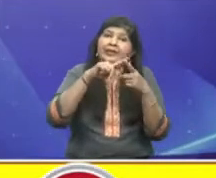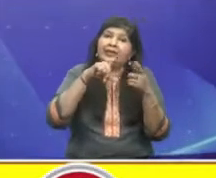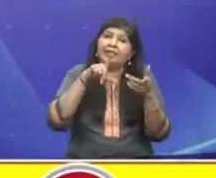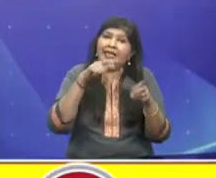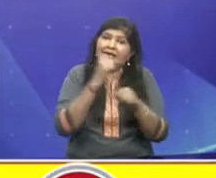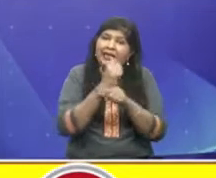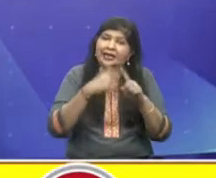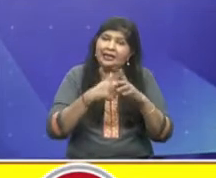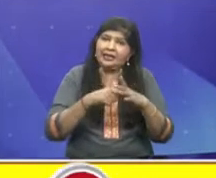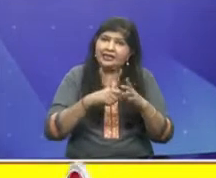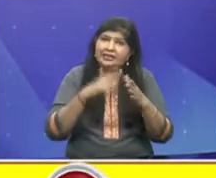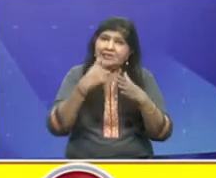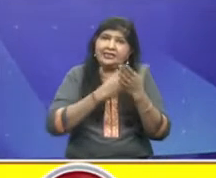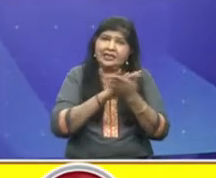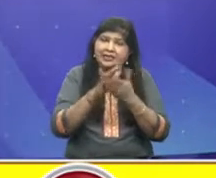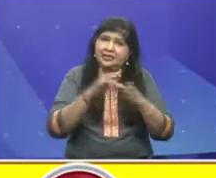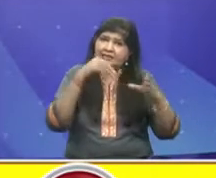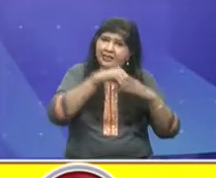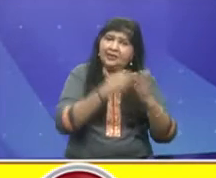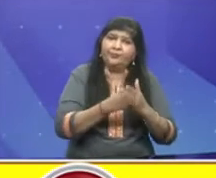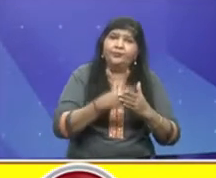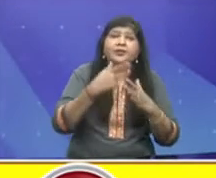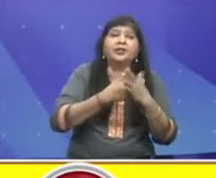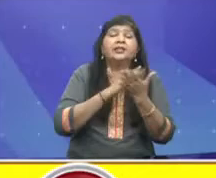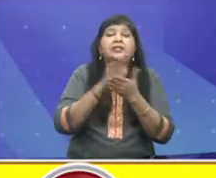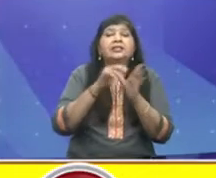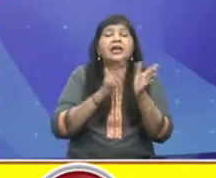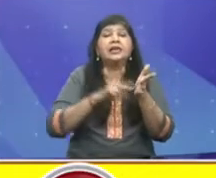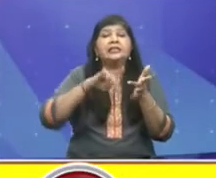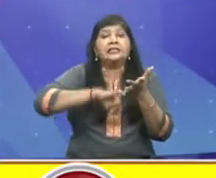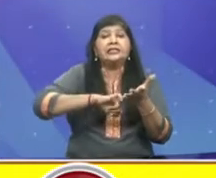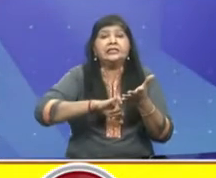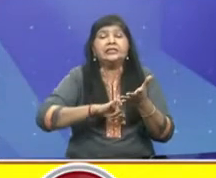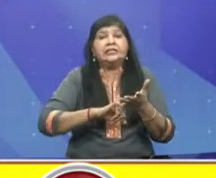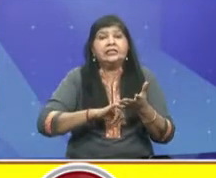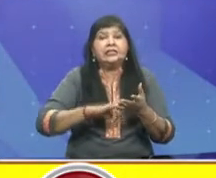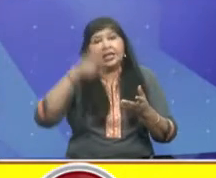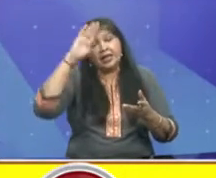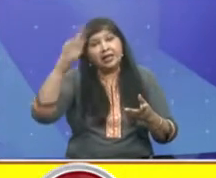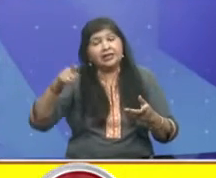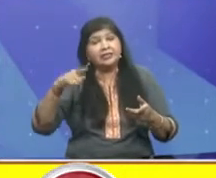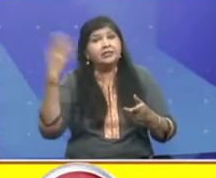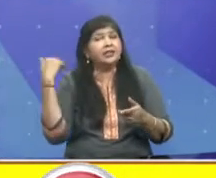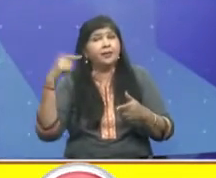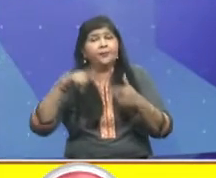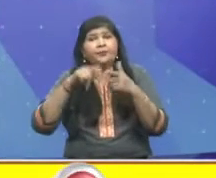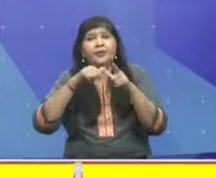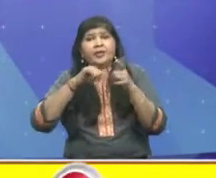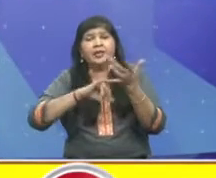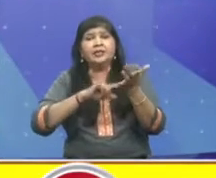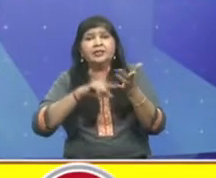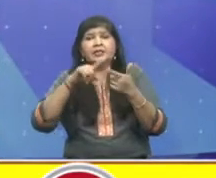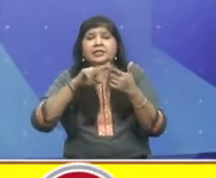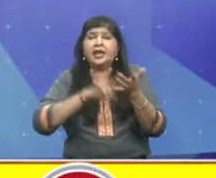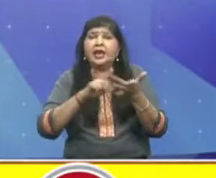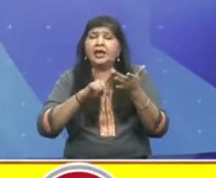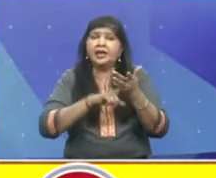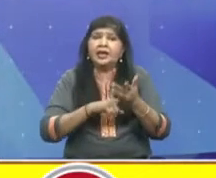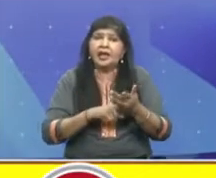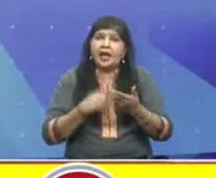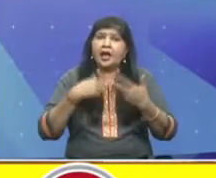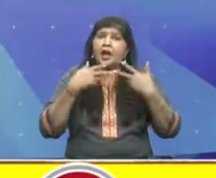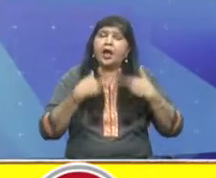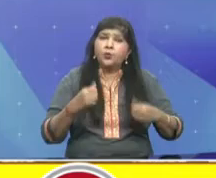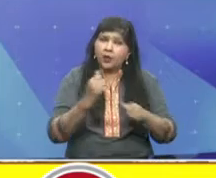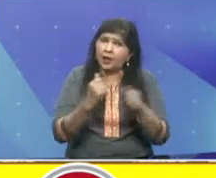है। दरअसल झांसी की रानी लक्ष्मीबाई जब ईस्ट इंडिया कंपनी के खिलाफ कानूनी लड़ाई लड़ रही